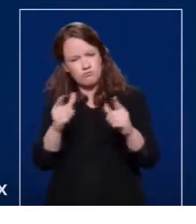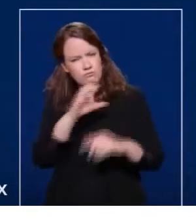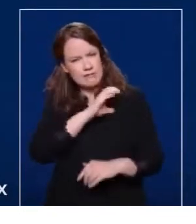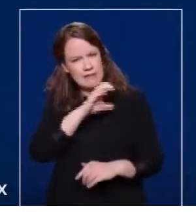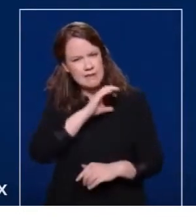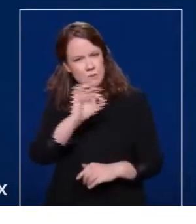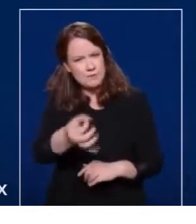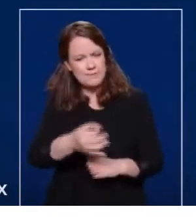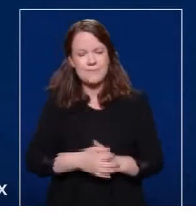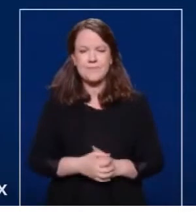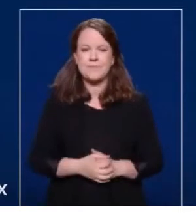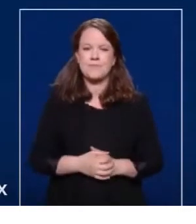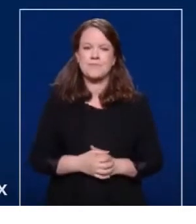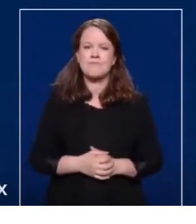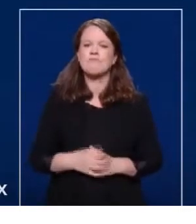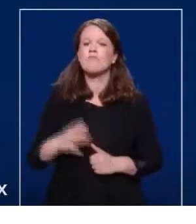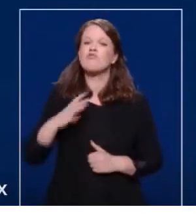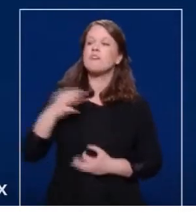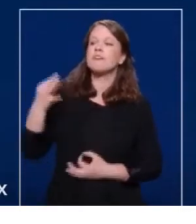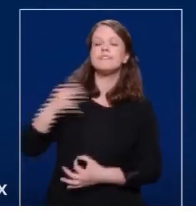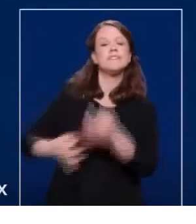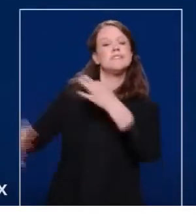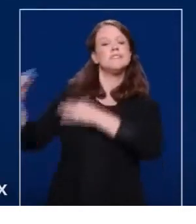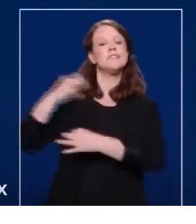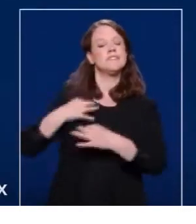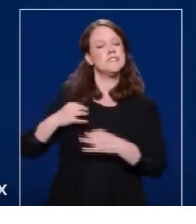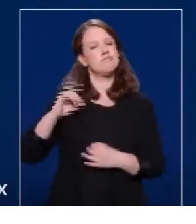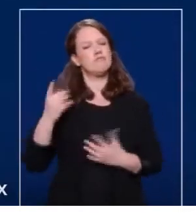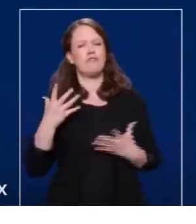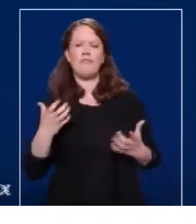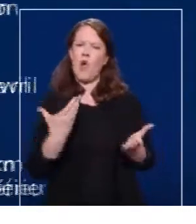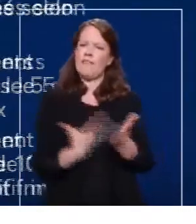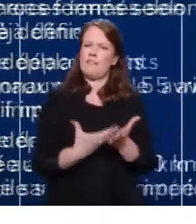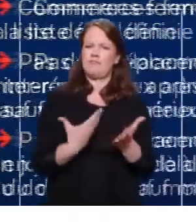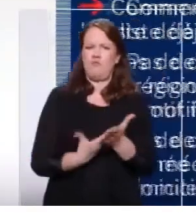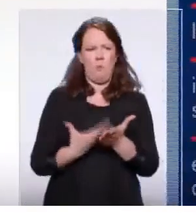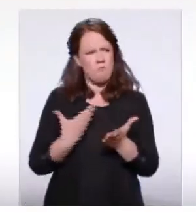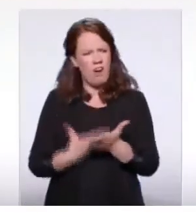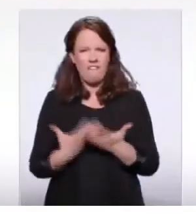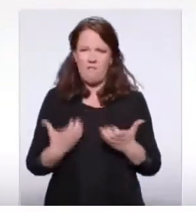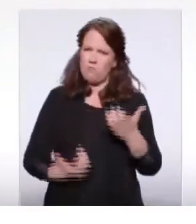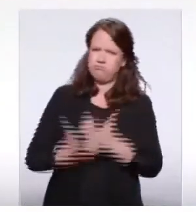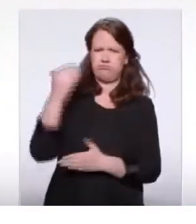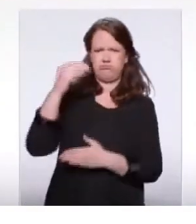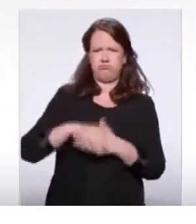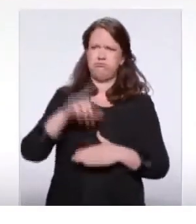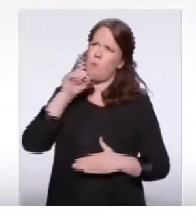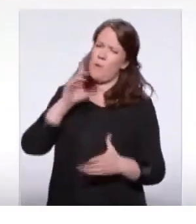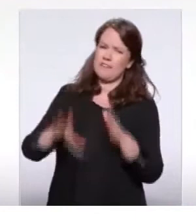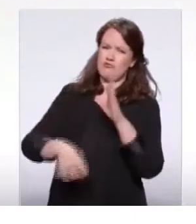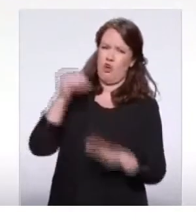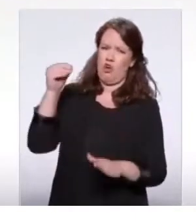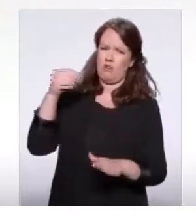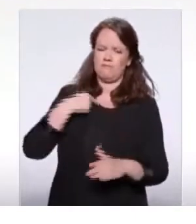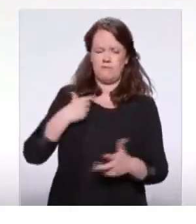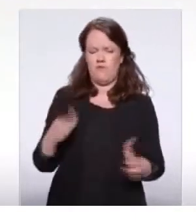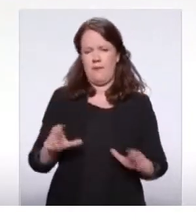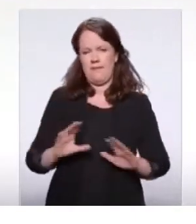retour généralisé de l'attestation, comme en mars 2020. Nous n'avons pas retenu cette option. Parce